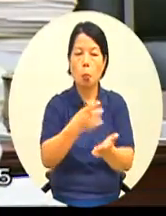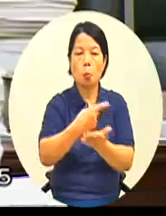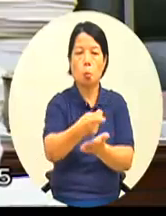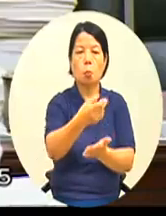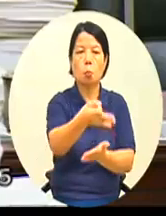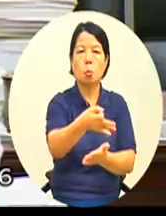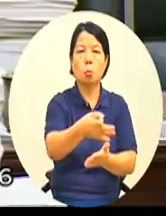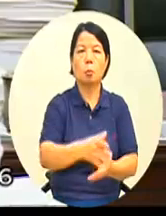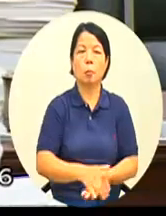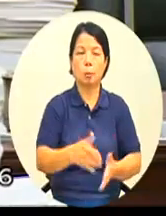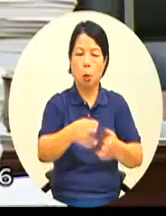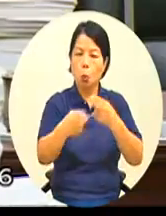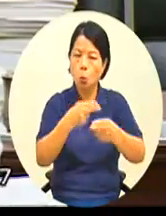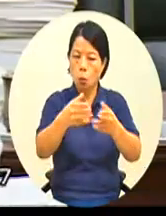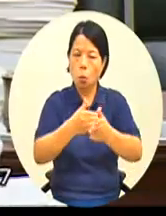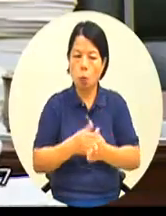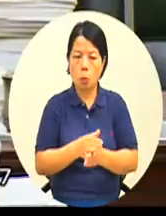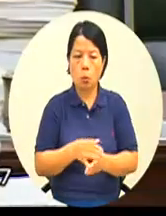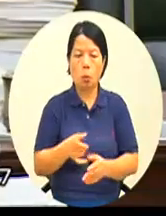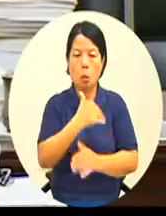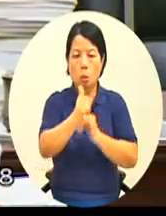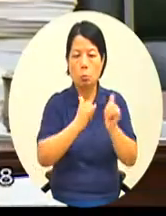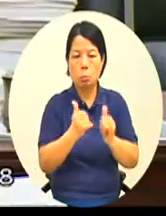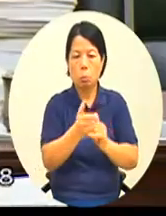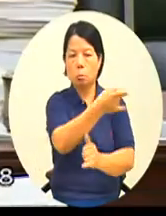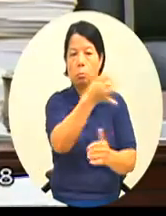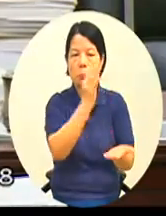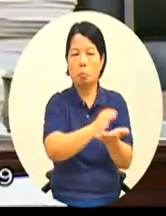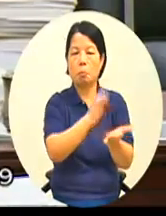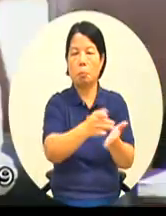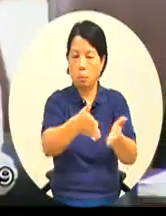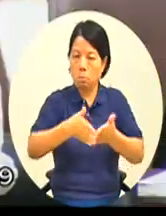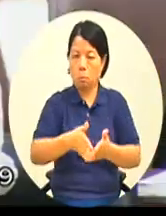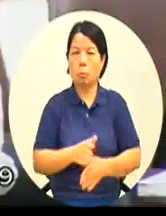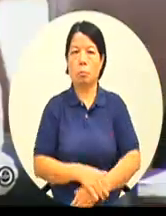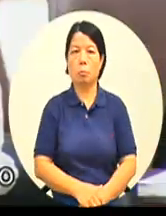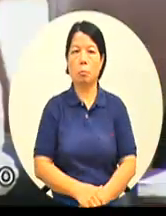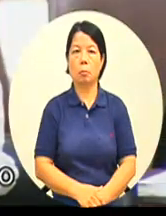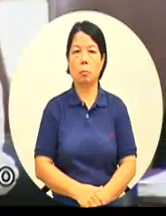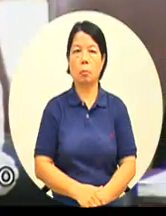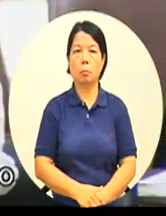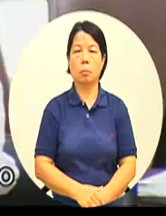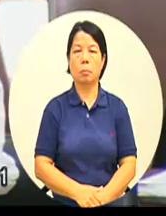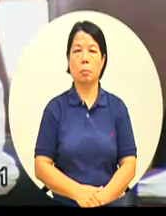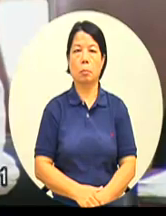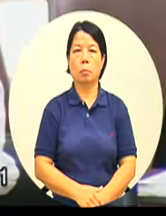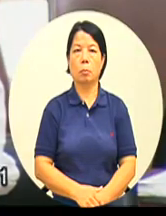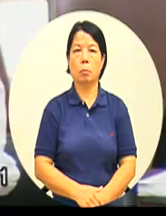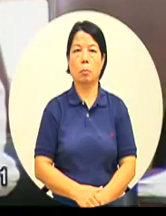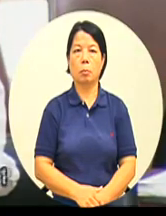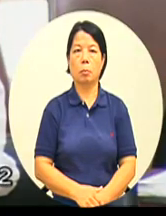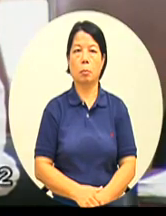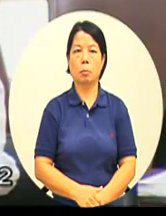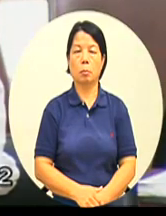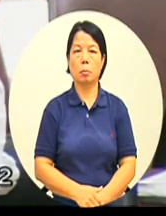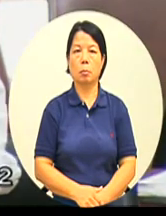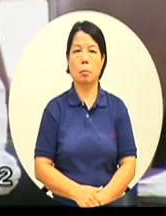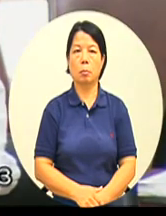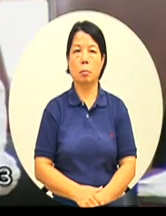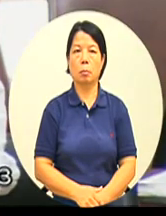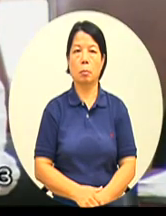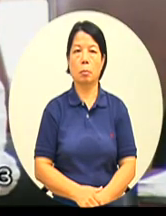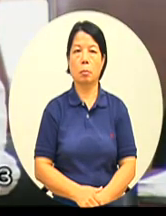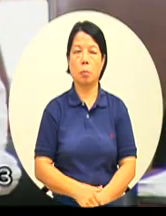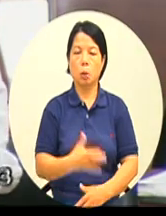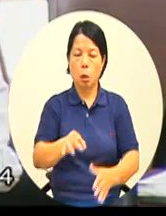建物，你要怎么折算给所谓的我们的一般的市民，他的那个收费标准能够降低，这个等